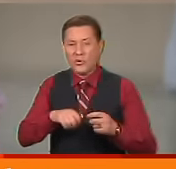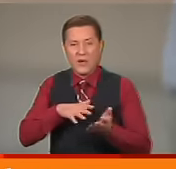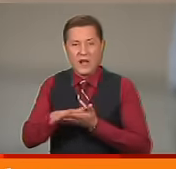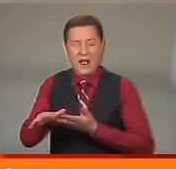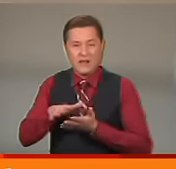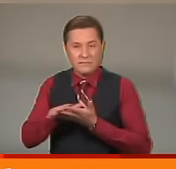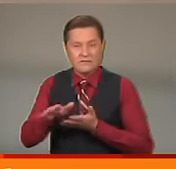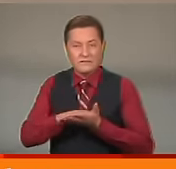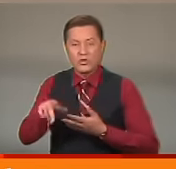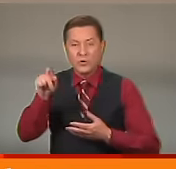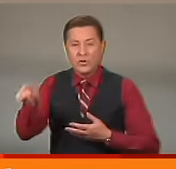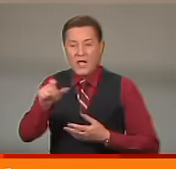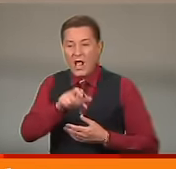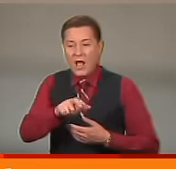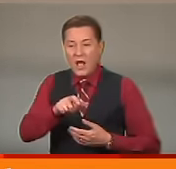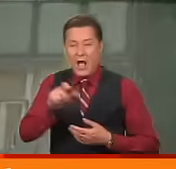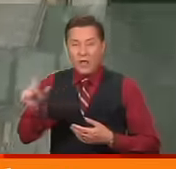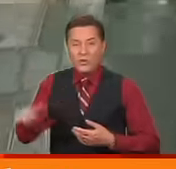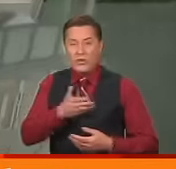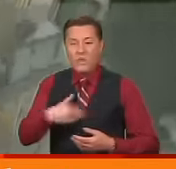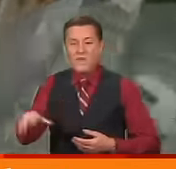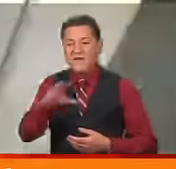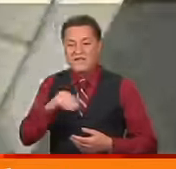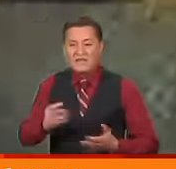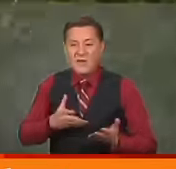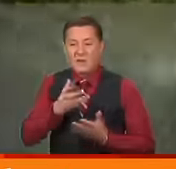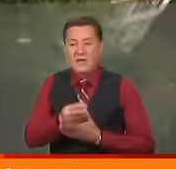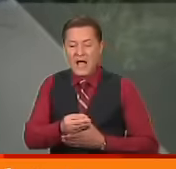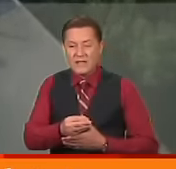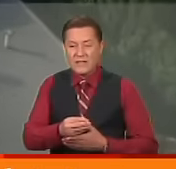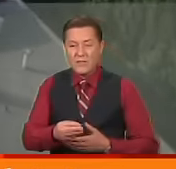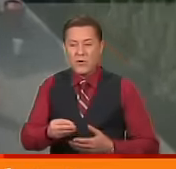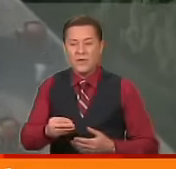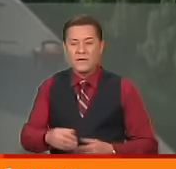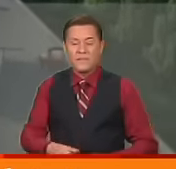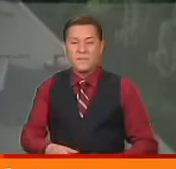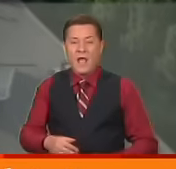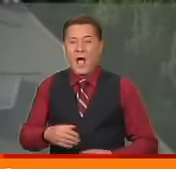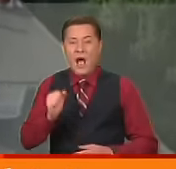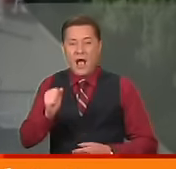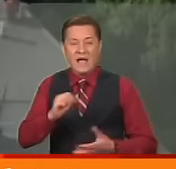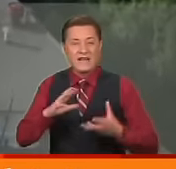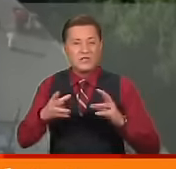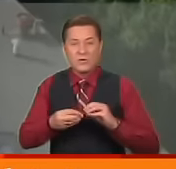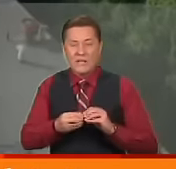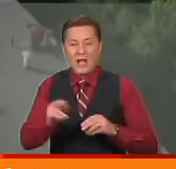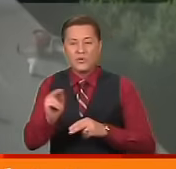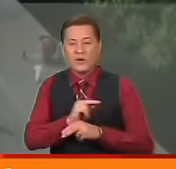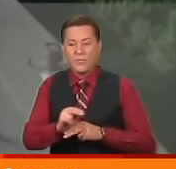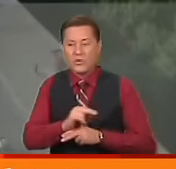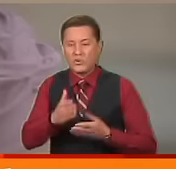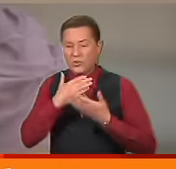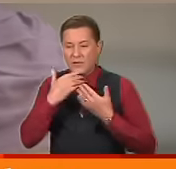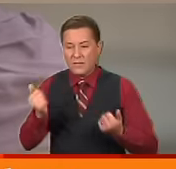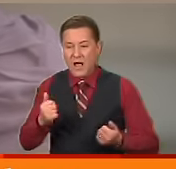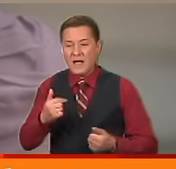туди, куди. Люди, ми всі з вами платимо. Ну, хтось думає, що 224 гривні я плачу за свою квартиру, що це мало.